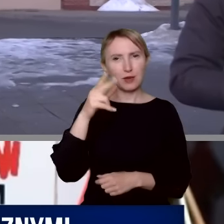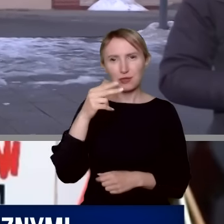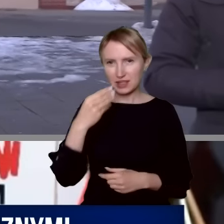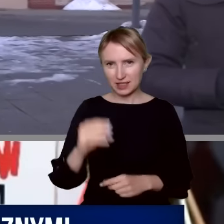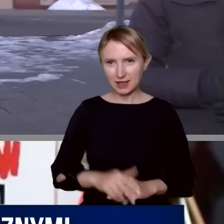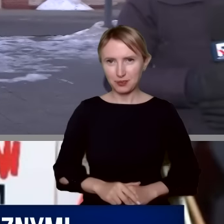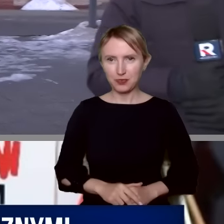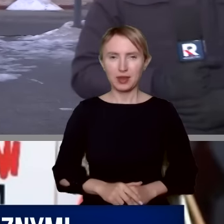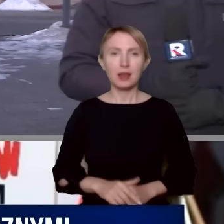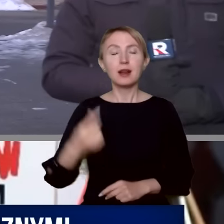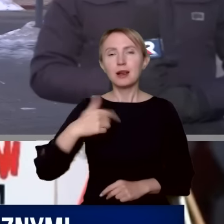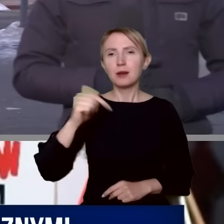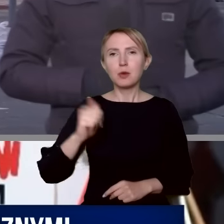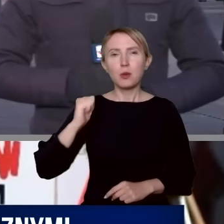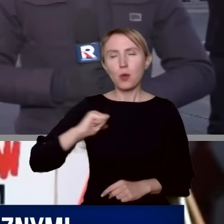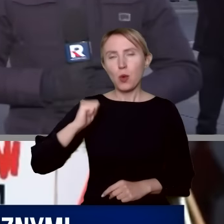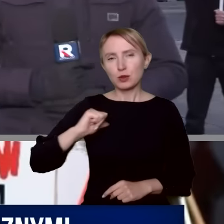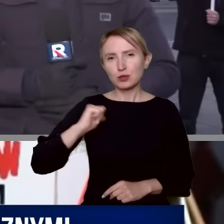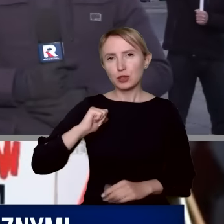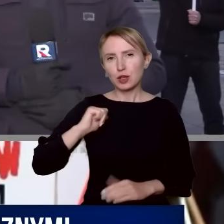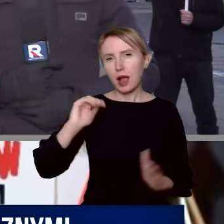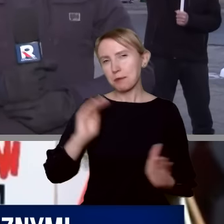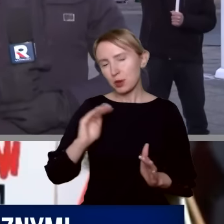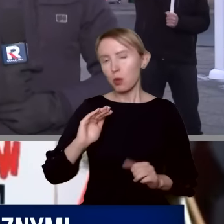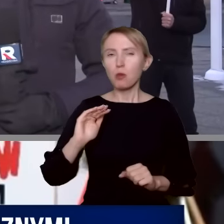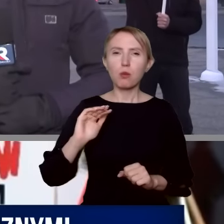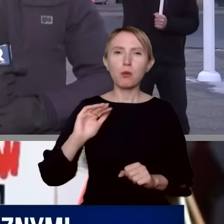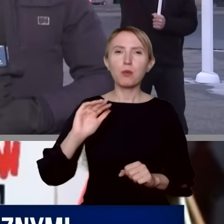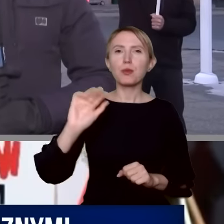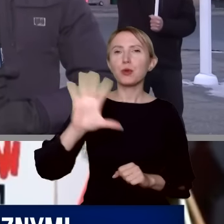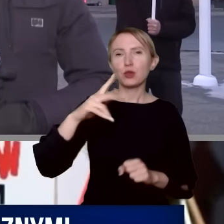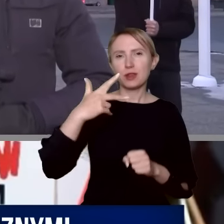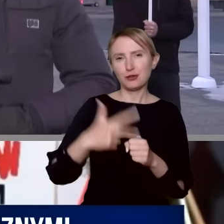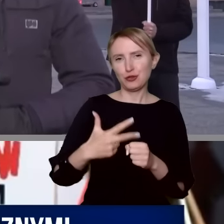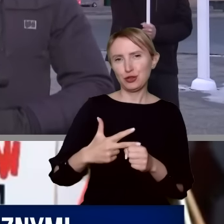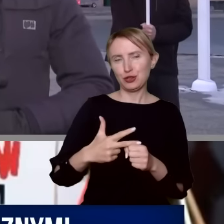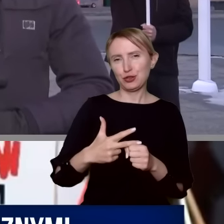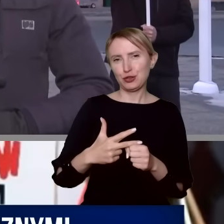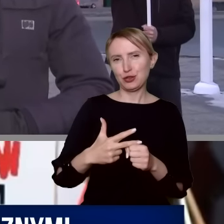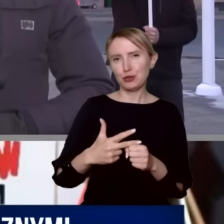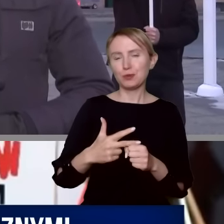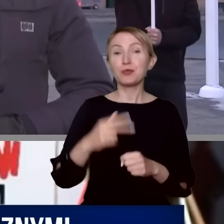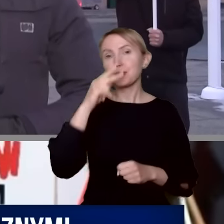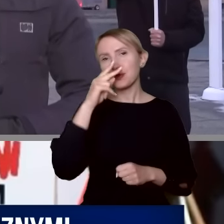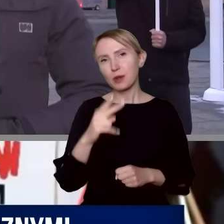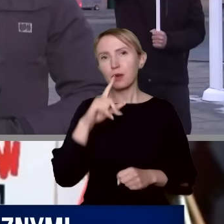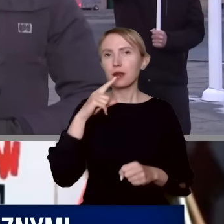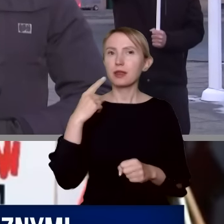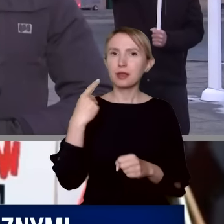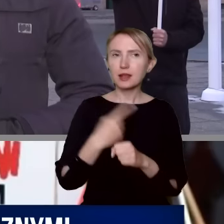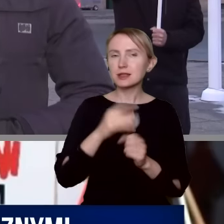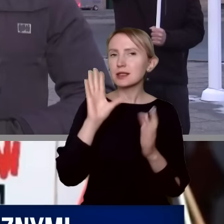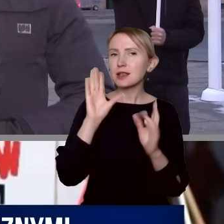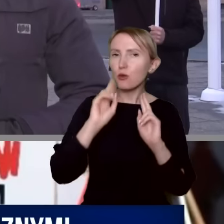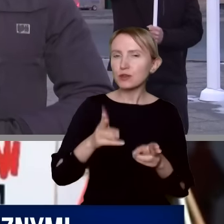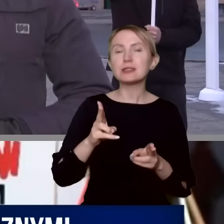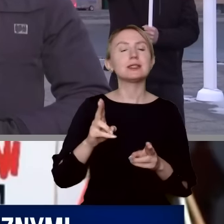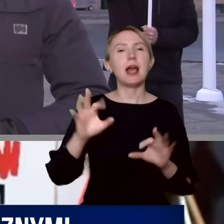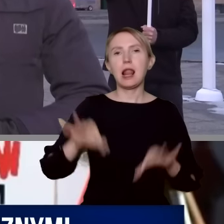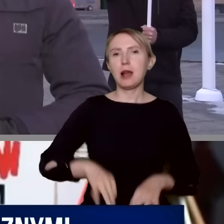To musimy poczekać przynajmniej do godziny 17.30. Zobaczymy, jaka będzie formalna decyzja prezydenta, jaką